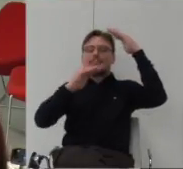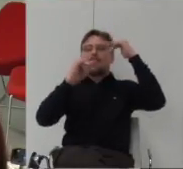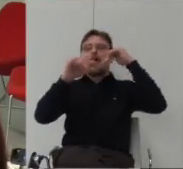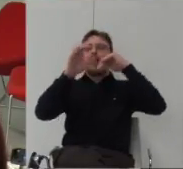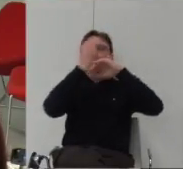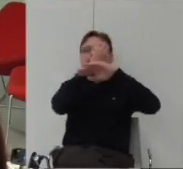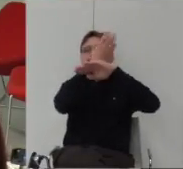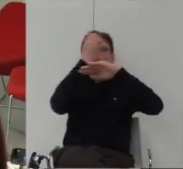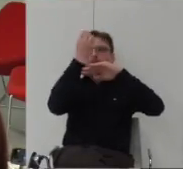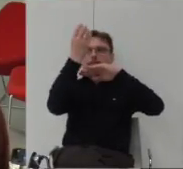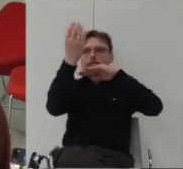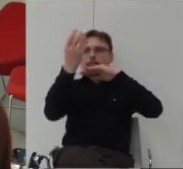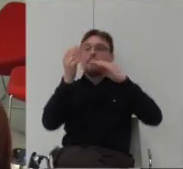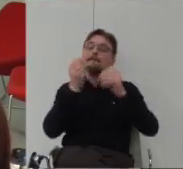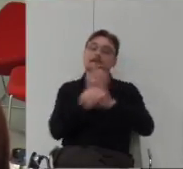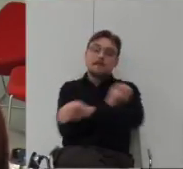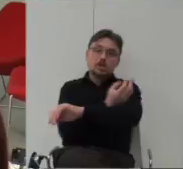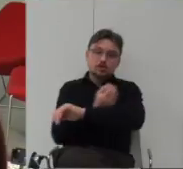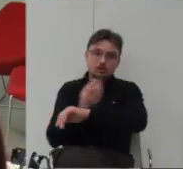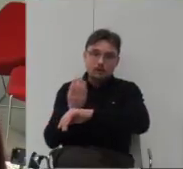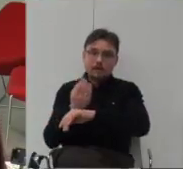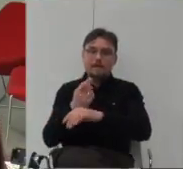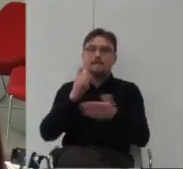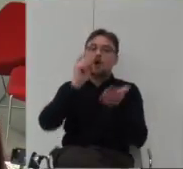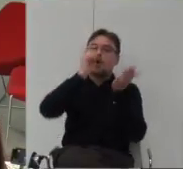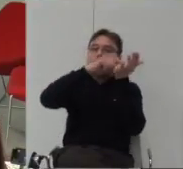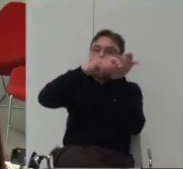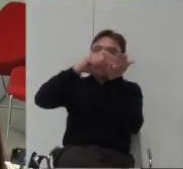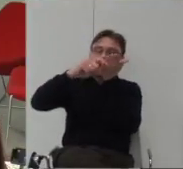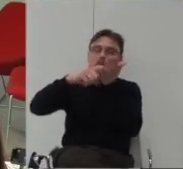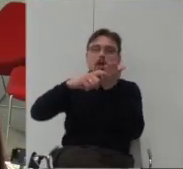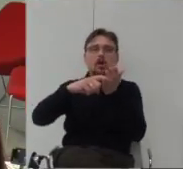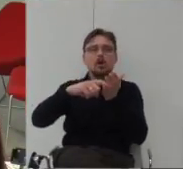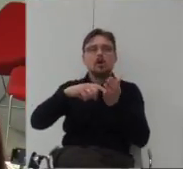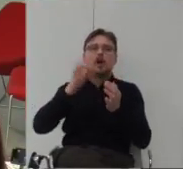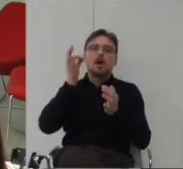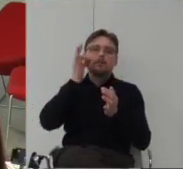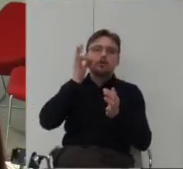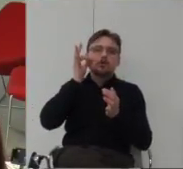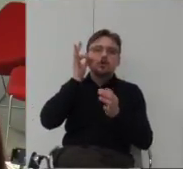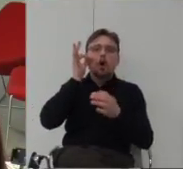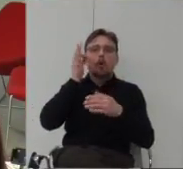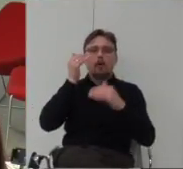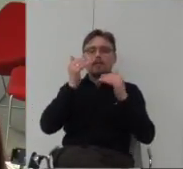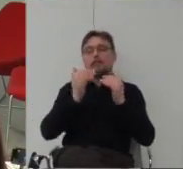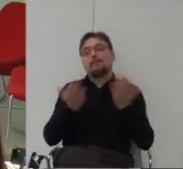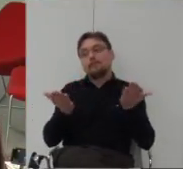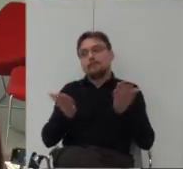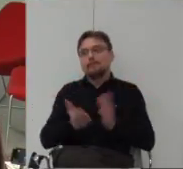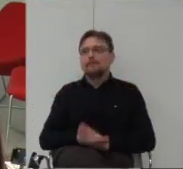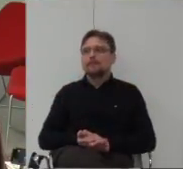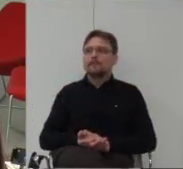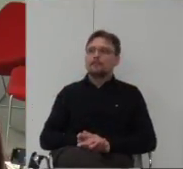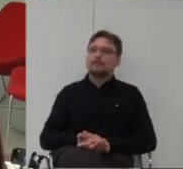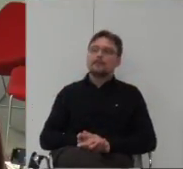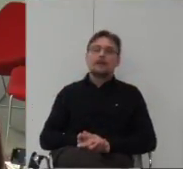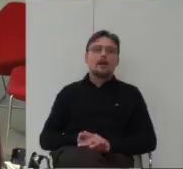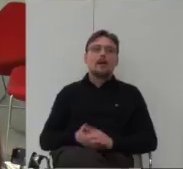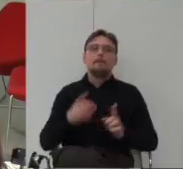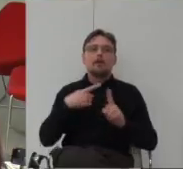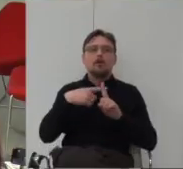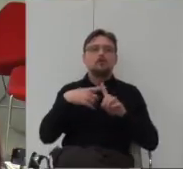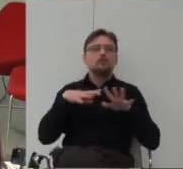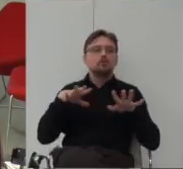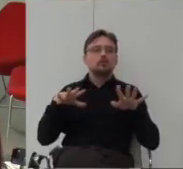zarówno uprawy warzywne, kurniki, ule. I plusów oczywiście jest wiele, na